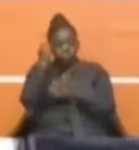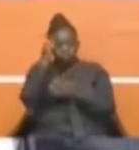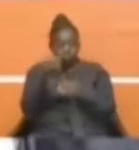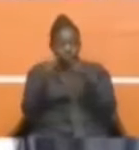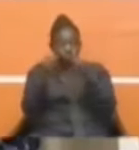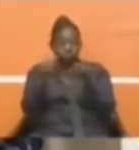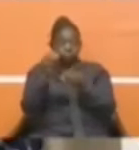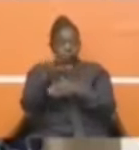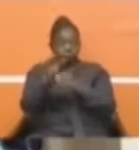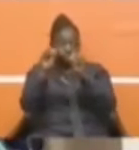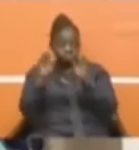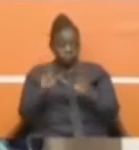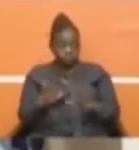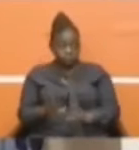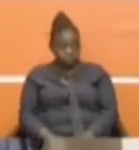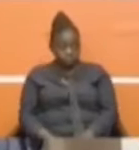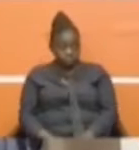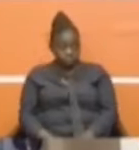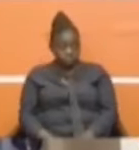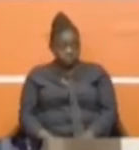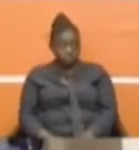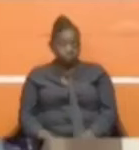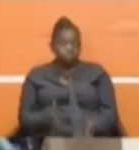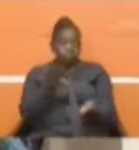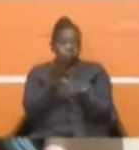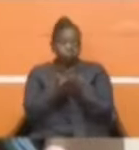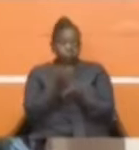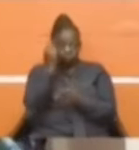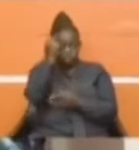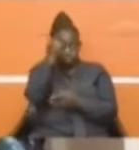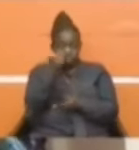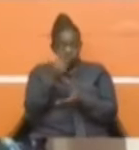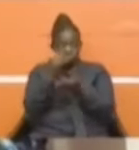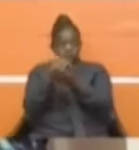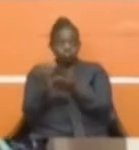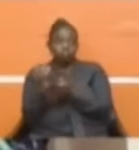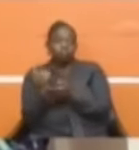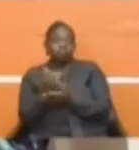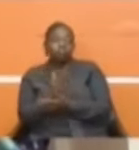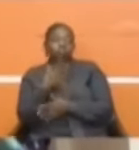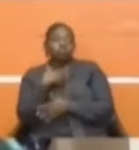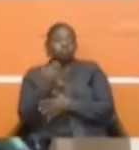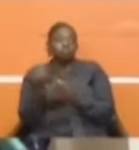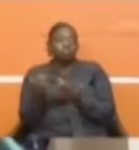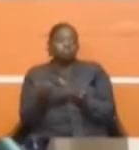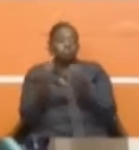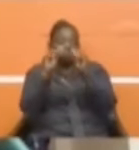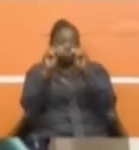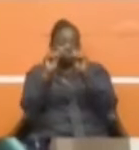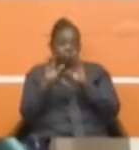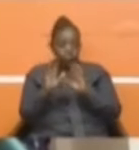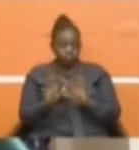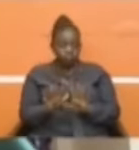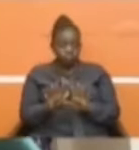ku basomesa. Tusabye gavumenti kutuyambako kubanga twetaaga abasomesa, okubongereko